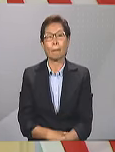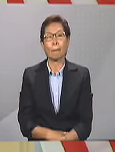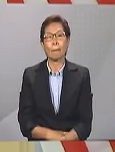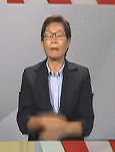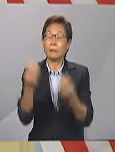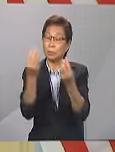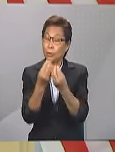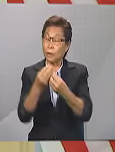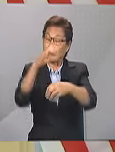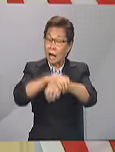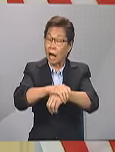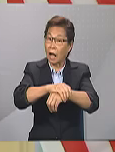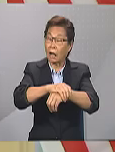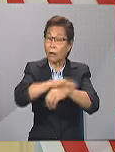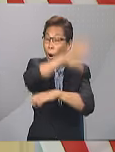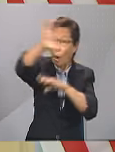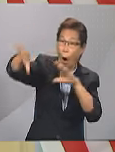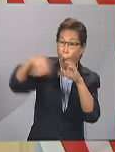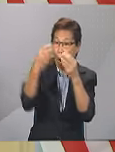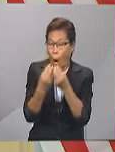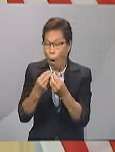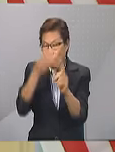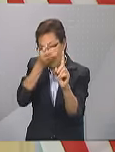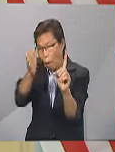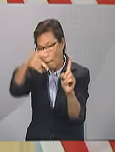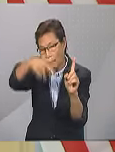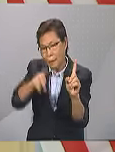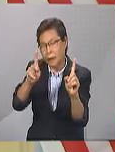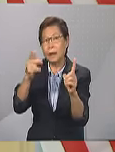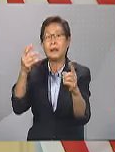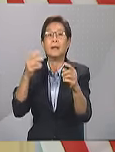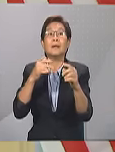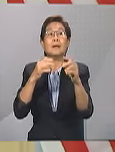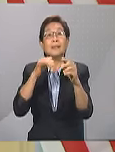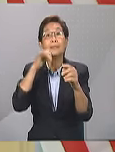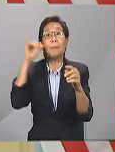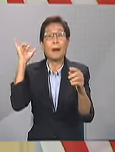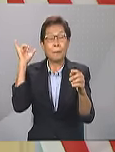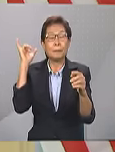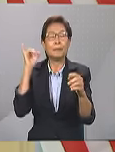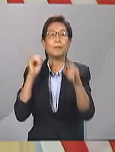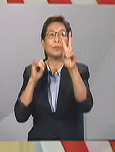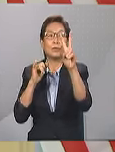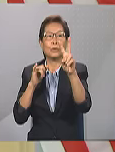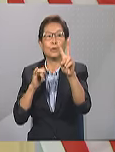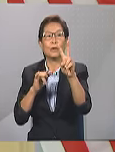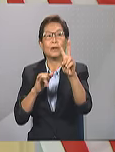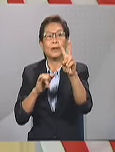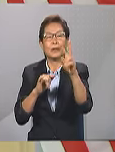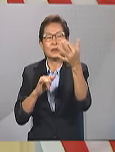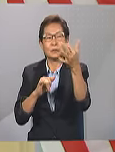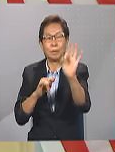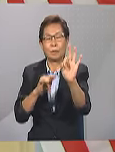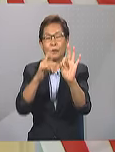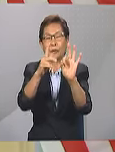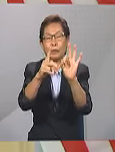tangkapan kumulatif lingkar pipi sehingga 23 April yaitu semalam adalah ramai 19